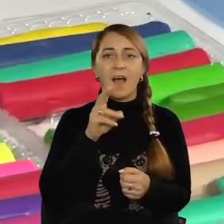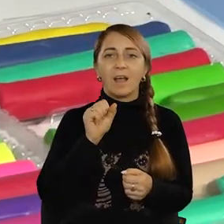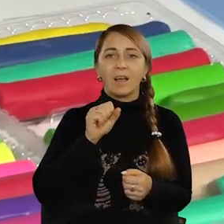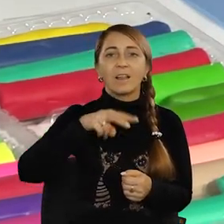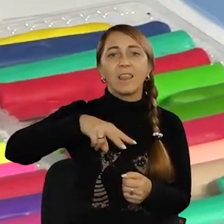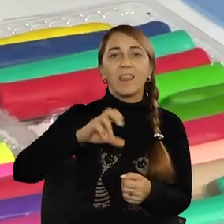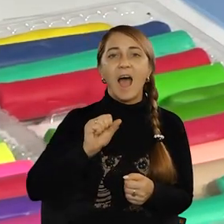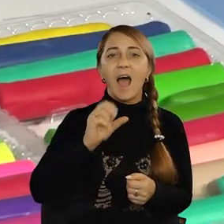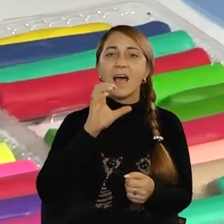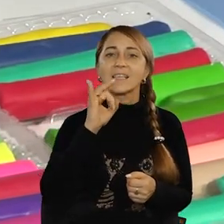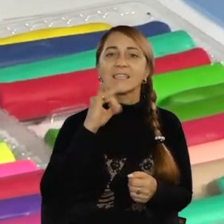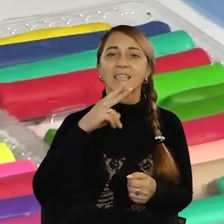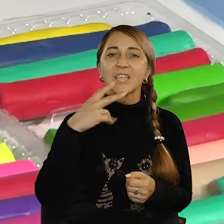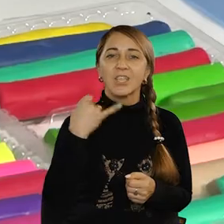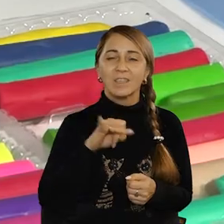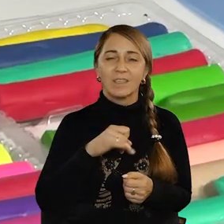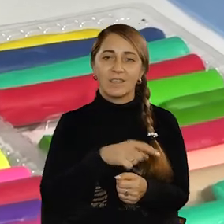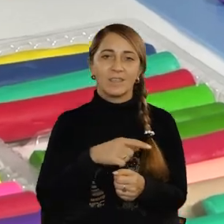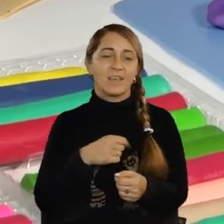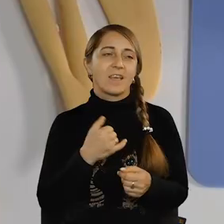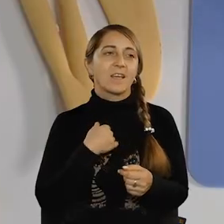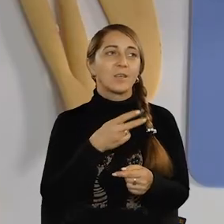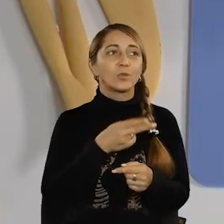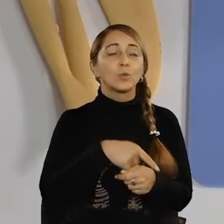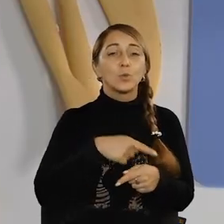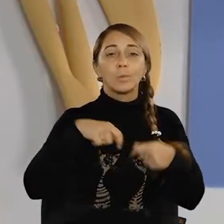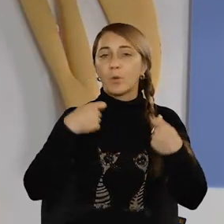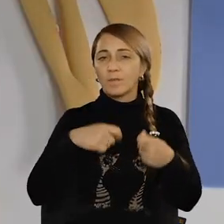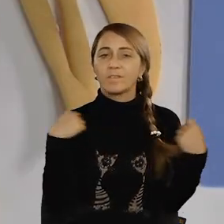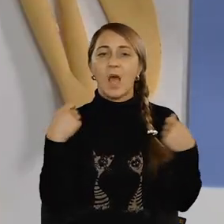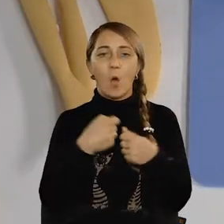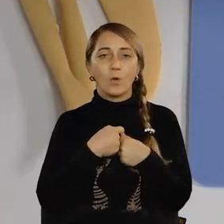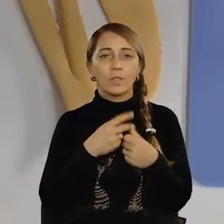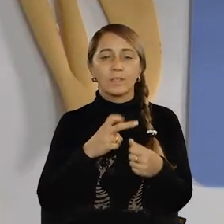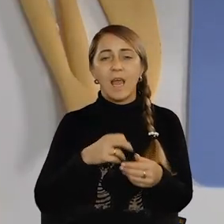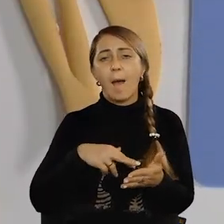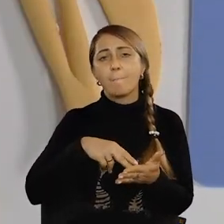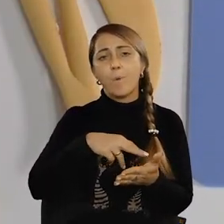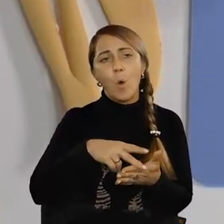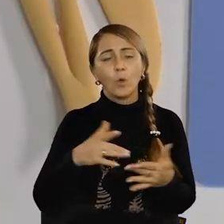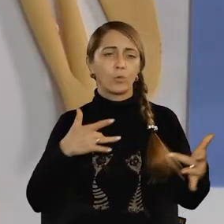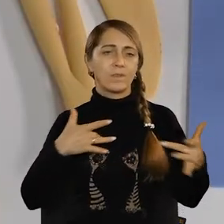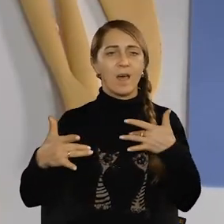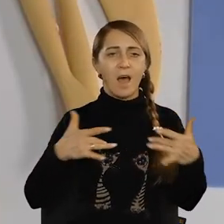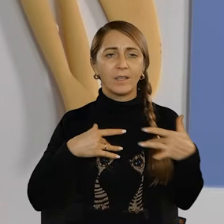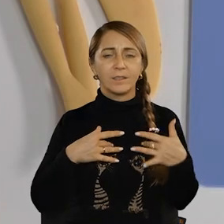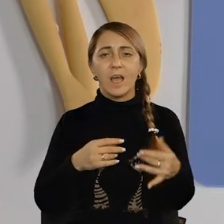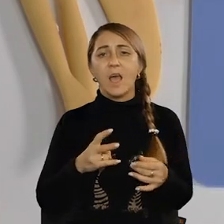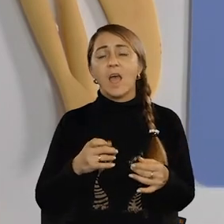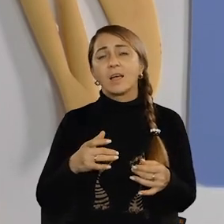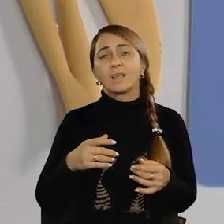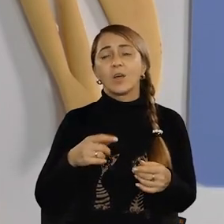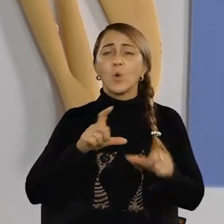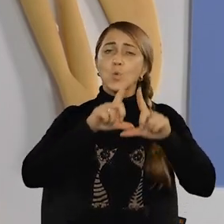за інтер'єром, і за асортиментом. Тут продавався одяг для походу до театру, на концерт,